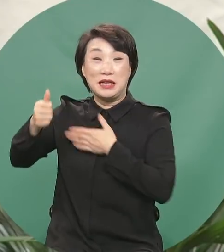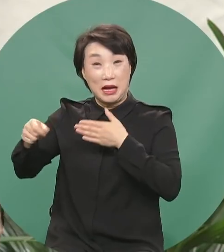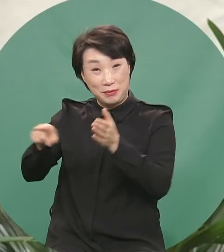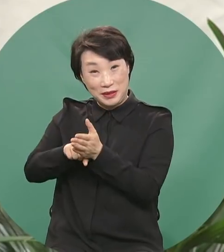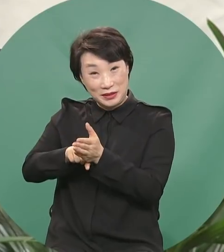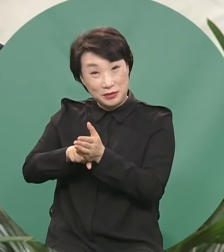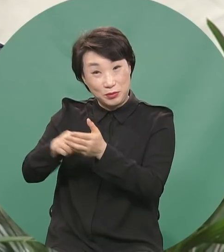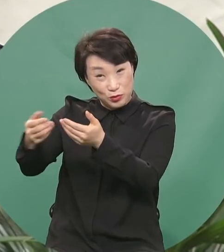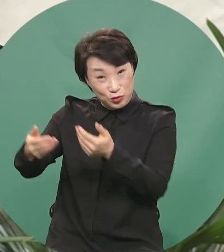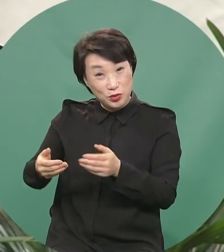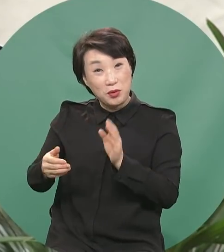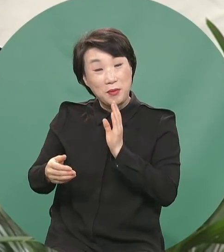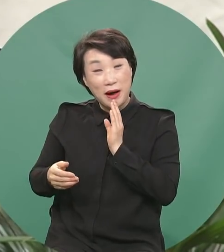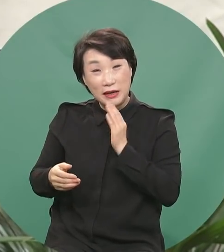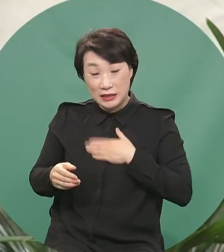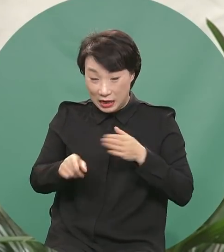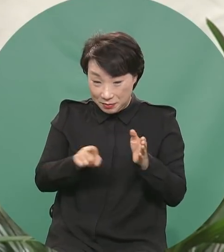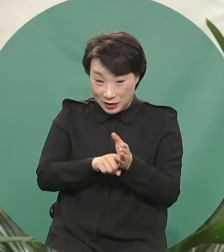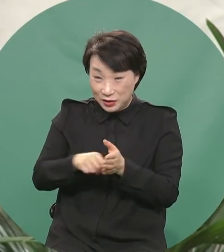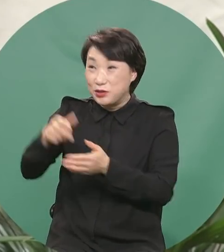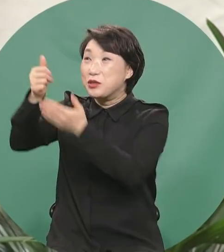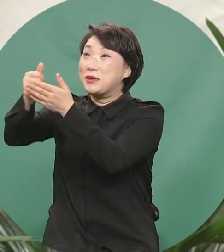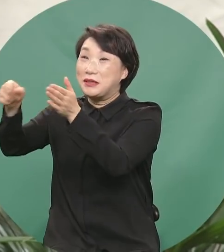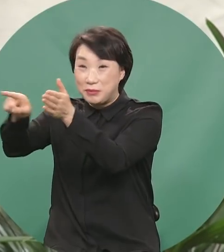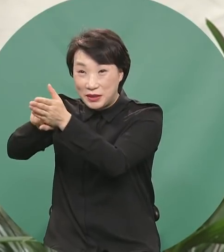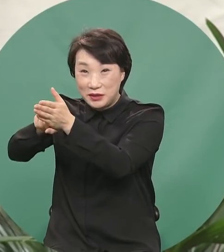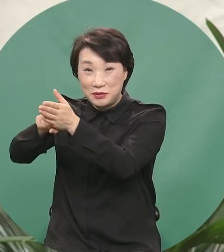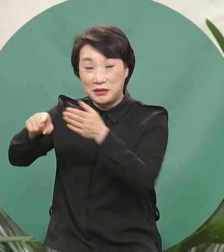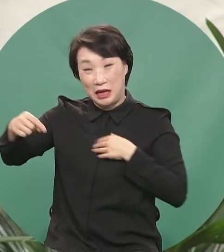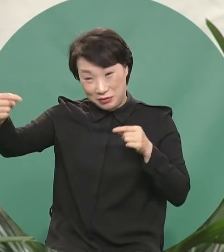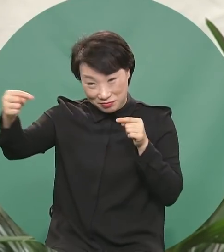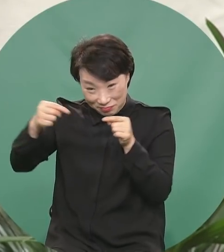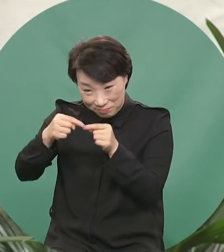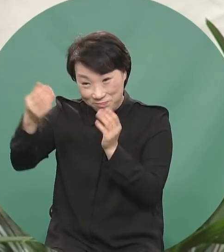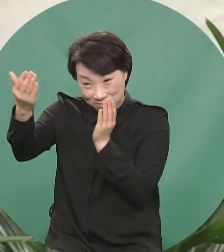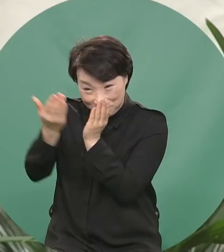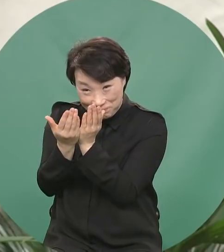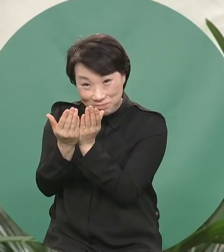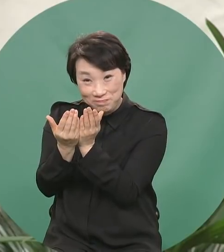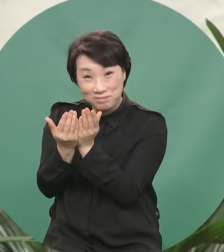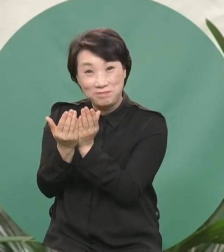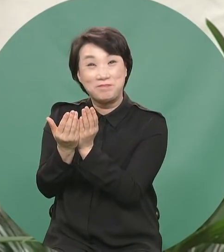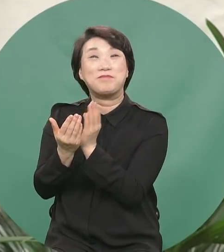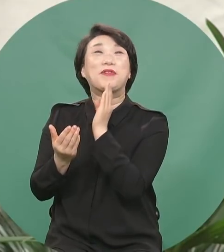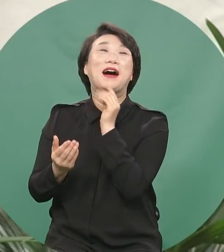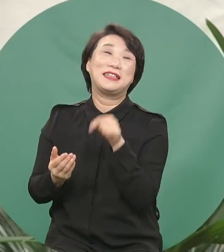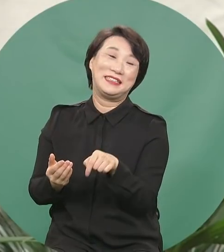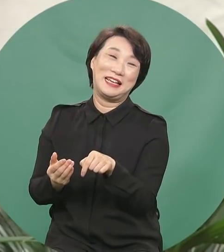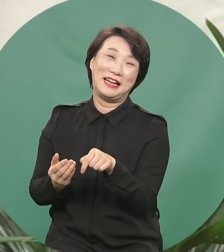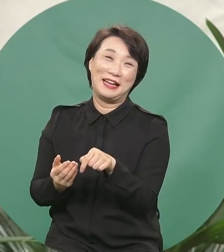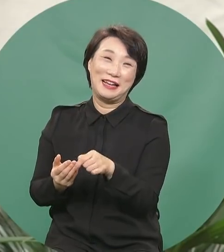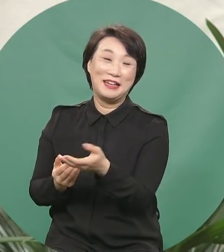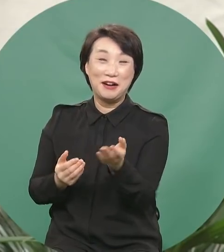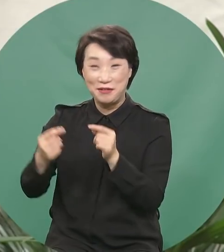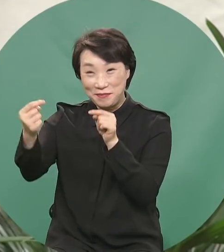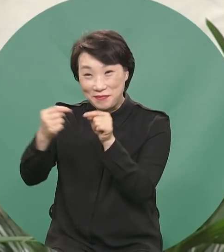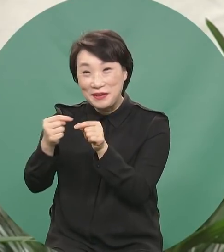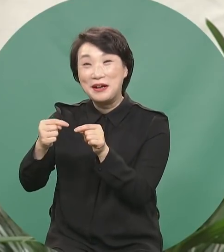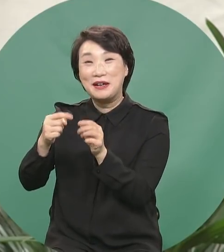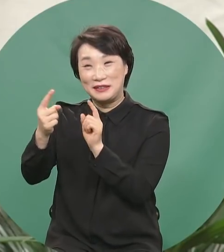믿어주고 나의 믿음과 주님이 나를 믿어주시는 믿음이 가장 상사점에서 만날